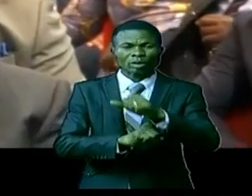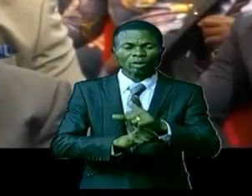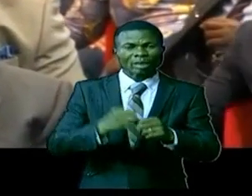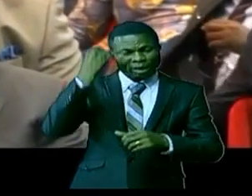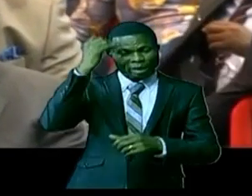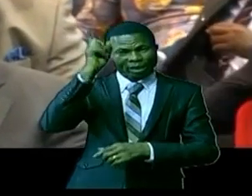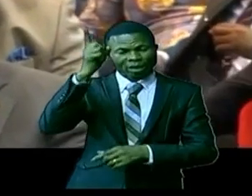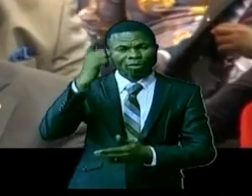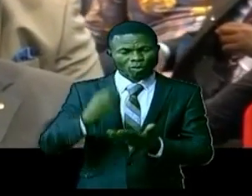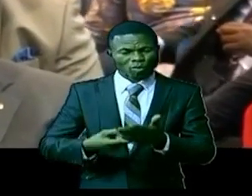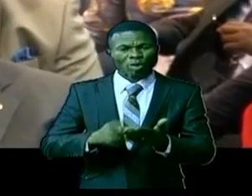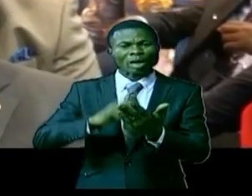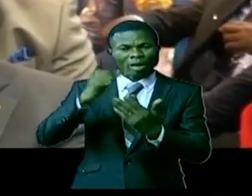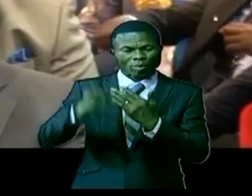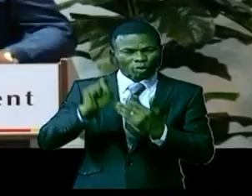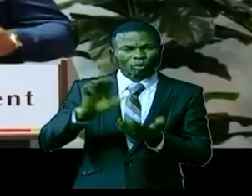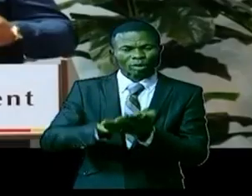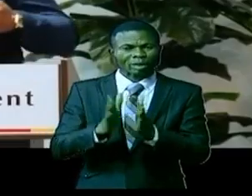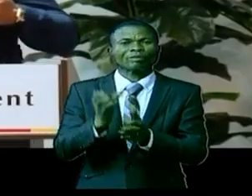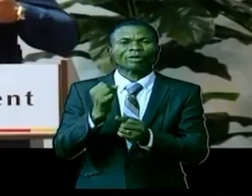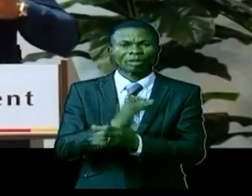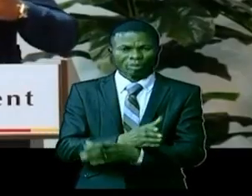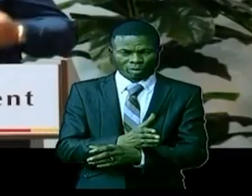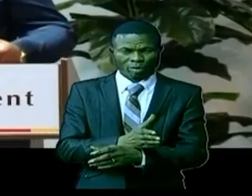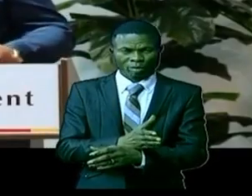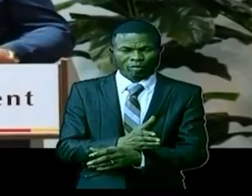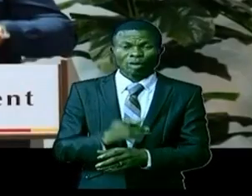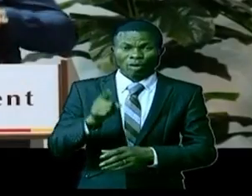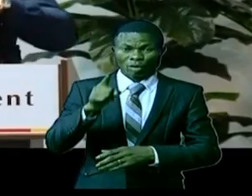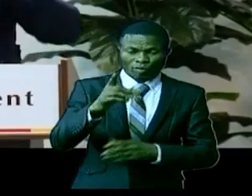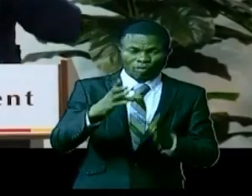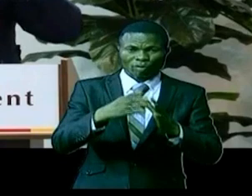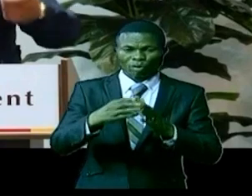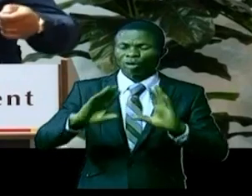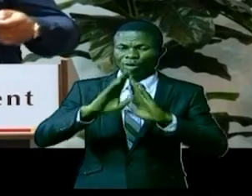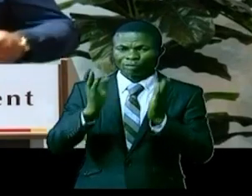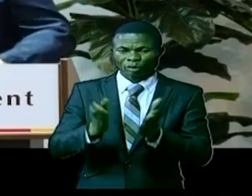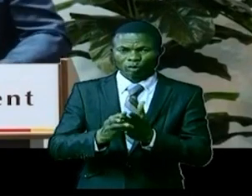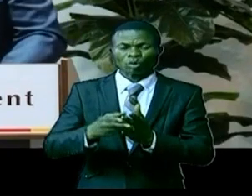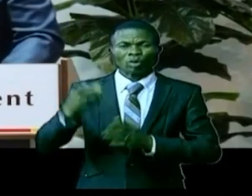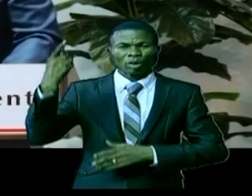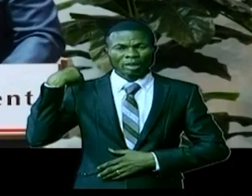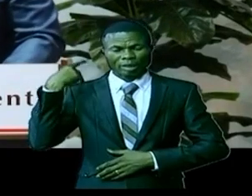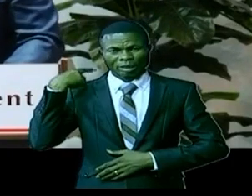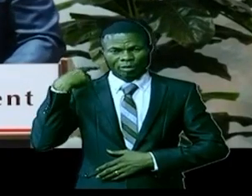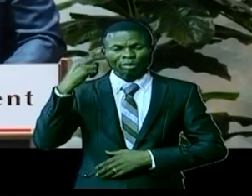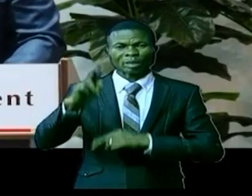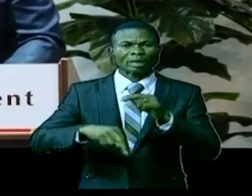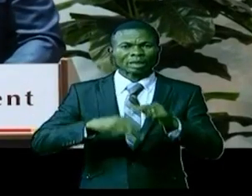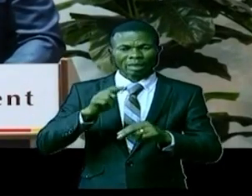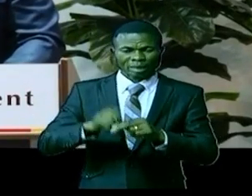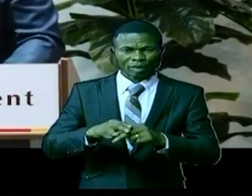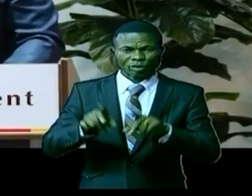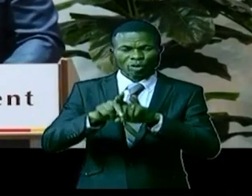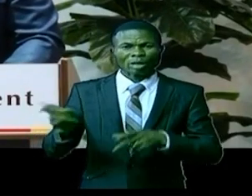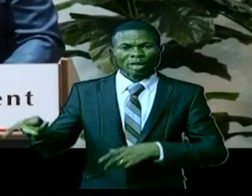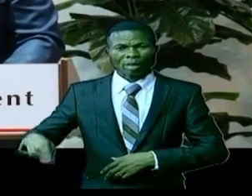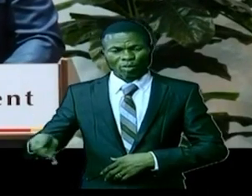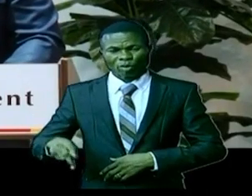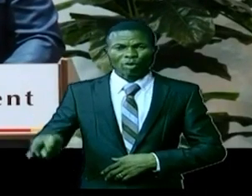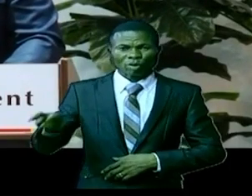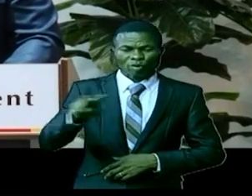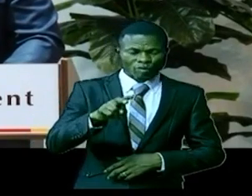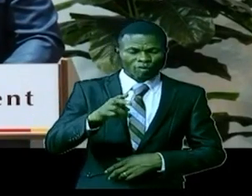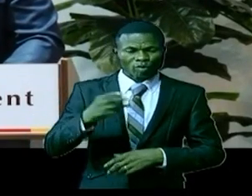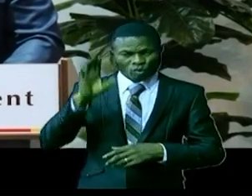sa matérialisation. Il faudrait que, ensemble avec les élus locaux, vous puissiez